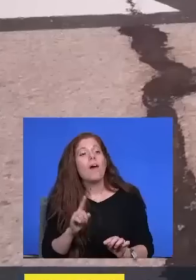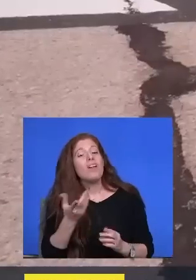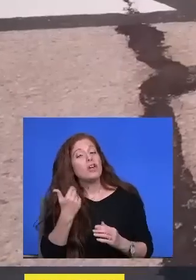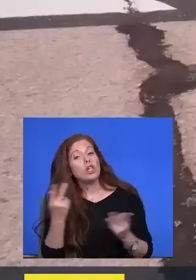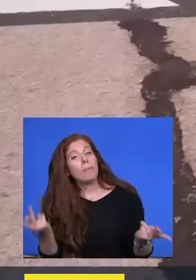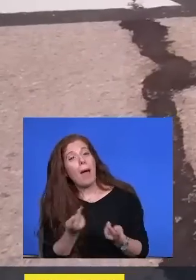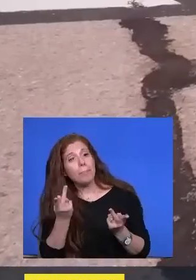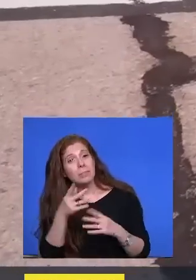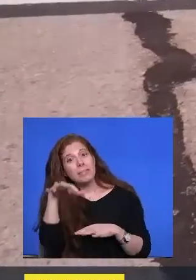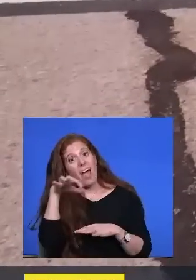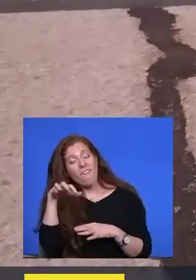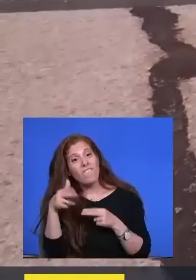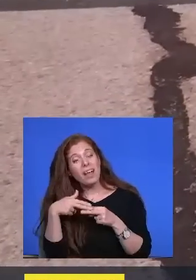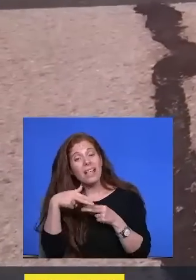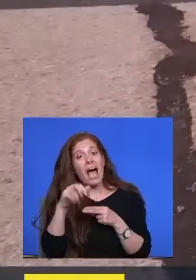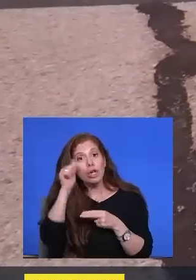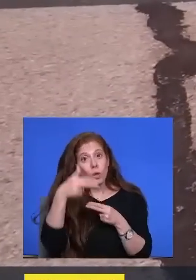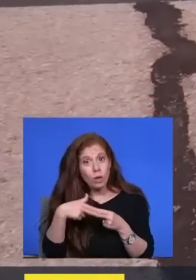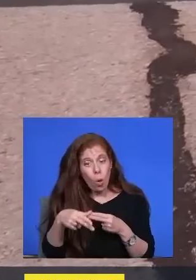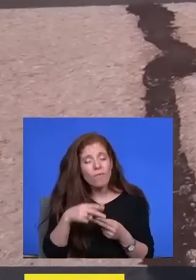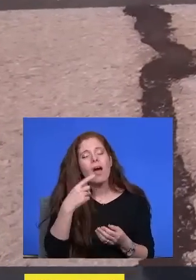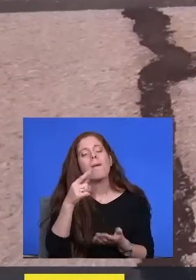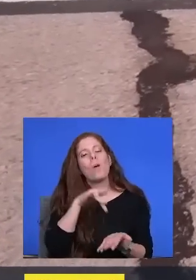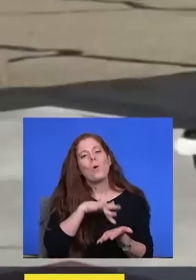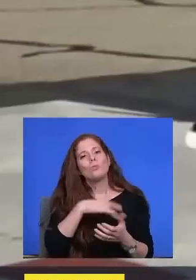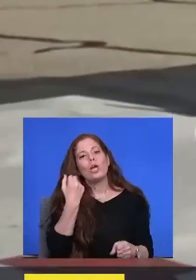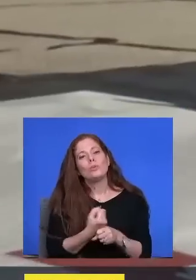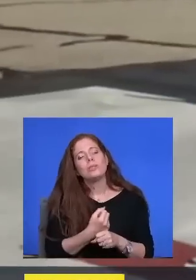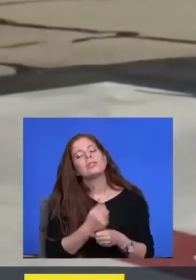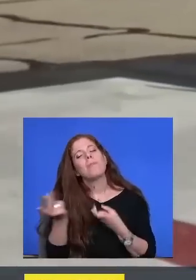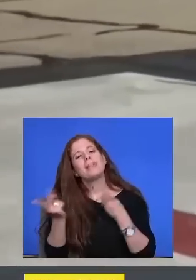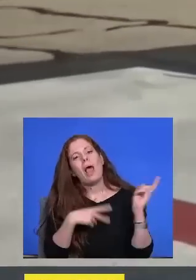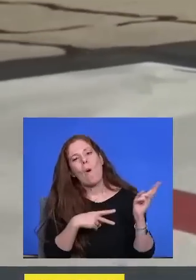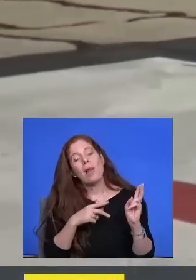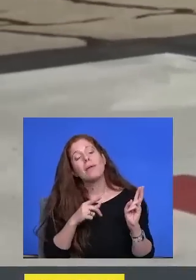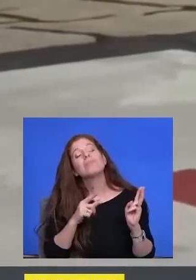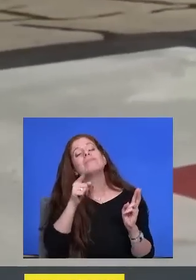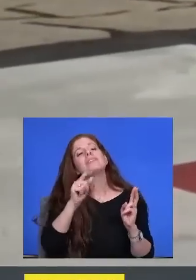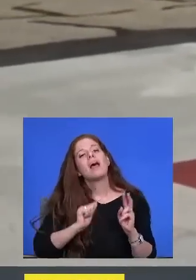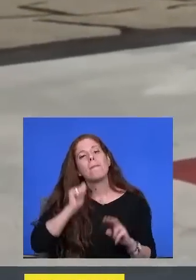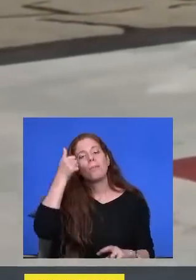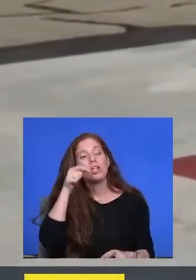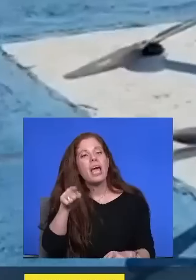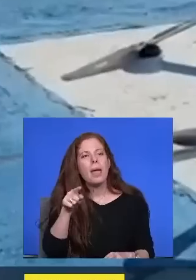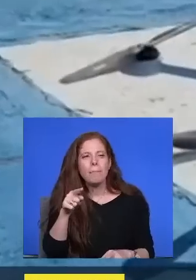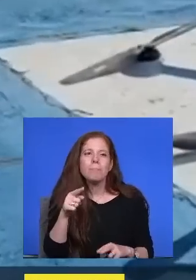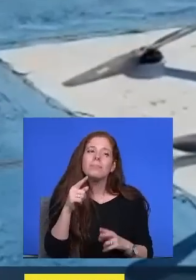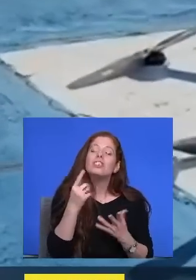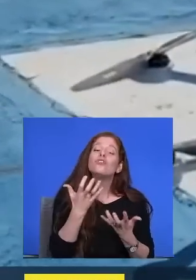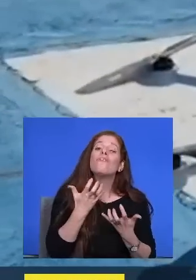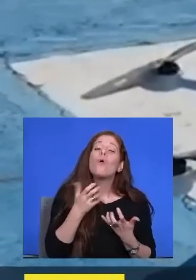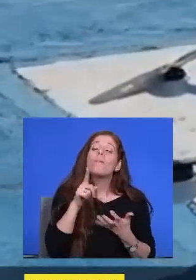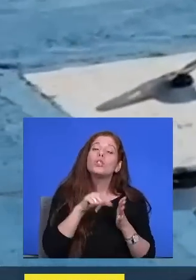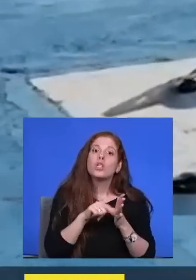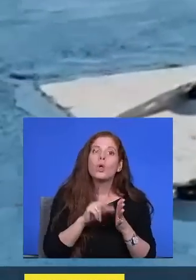אליכם, המקום הראשון שבו ינסו לממש את המיזם הזה הוא בבתי החולים. הם כבר משוועים ליום שבו הטכנולוגיות הללו יהיו זמינות באופן